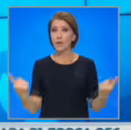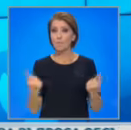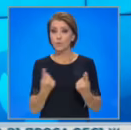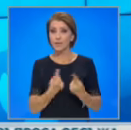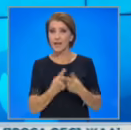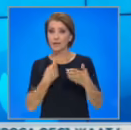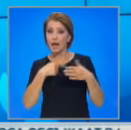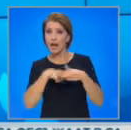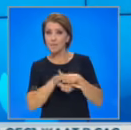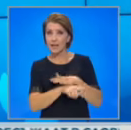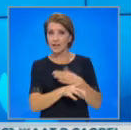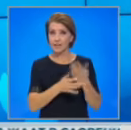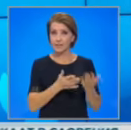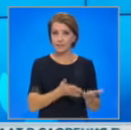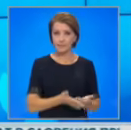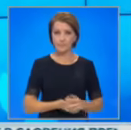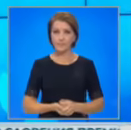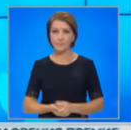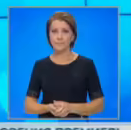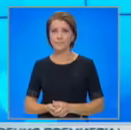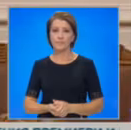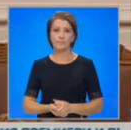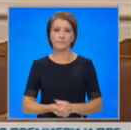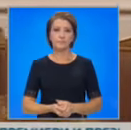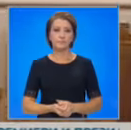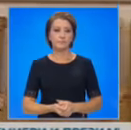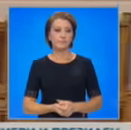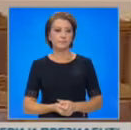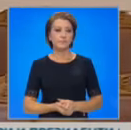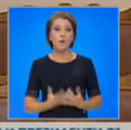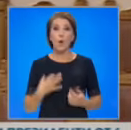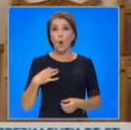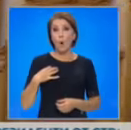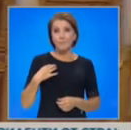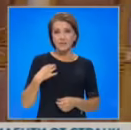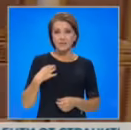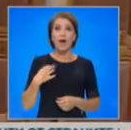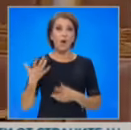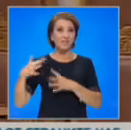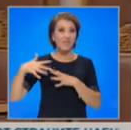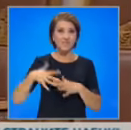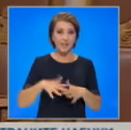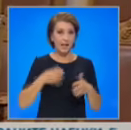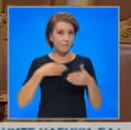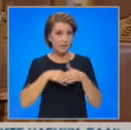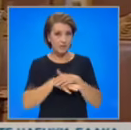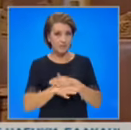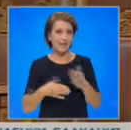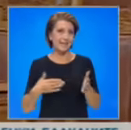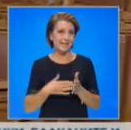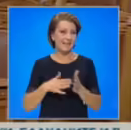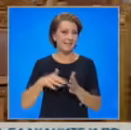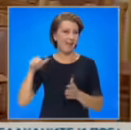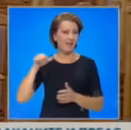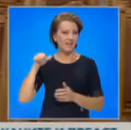по сигурността следващата седмица. Още по темата от Николай Минков. Опасността от бежанска вълна заради ситуацията в Афганистан и готовността